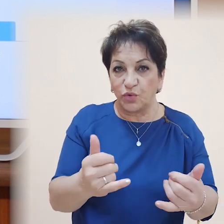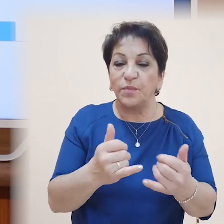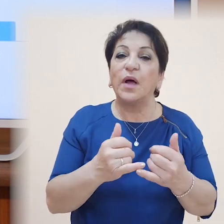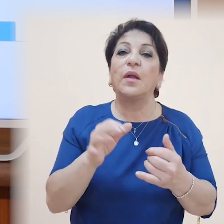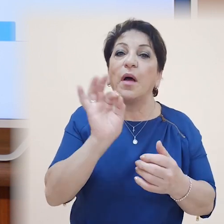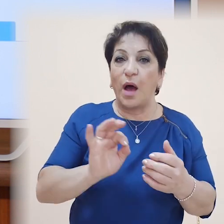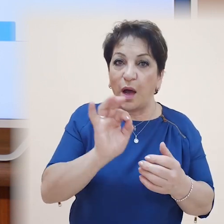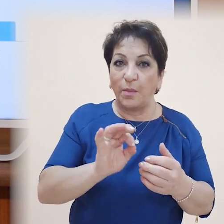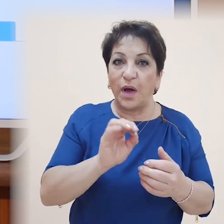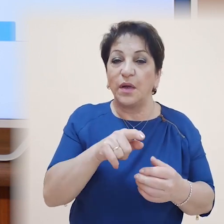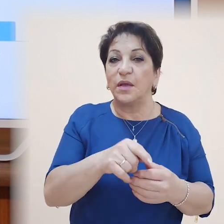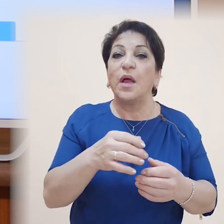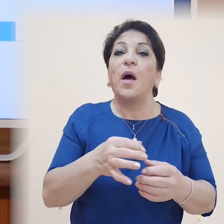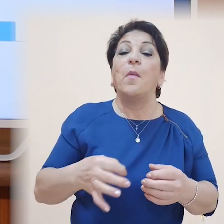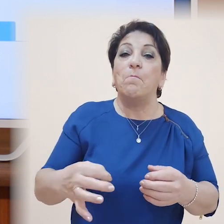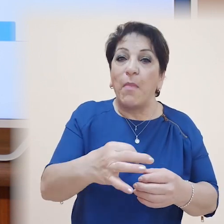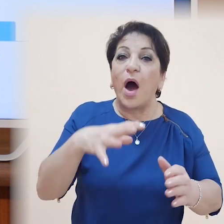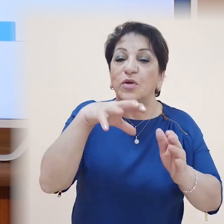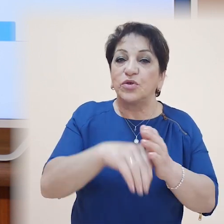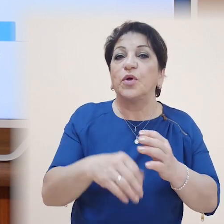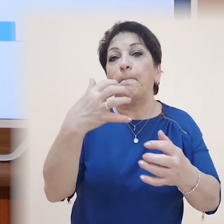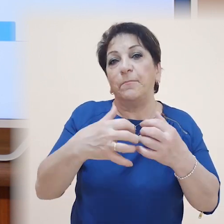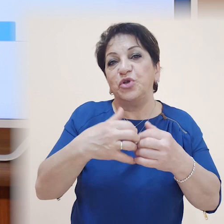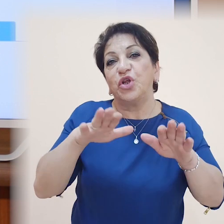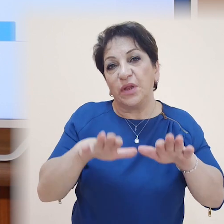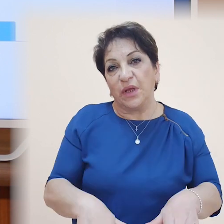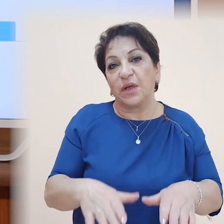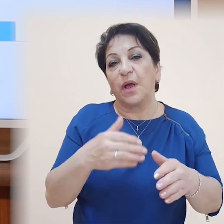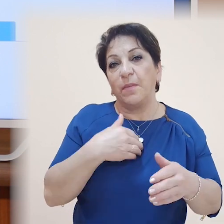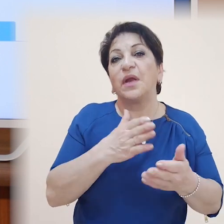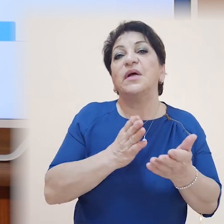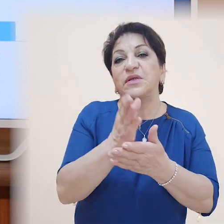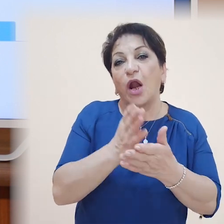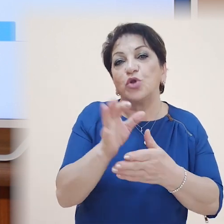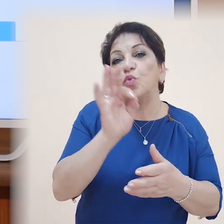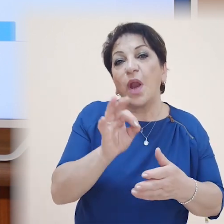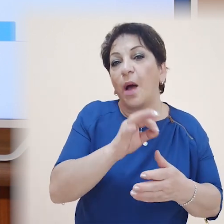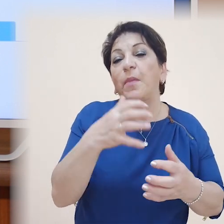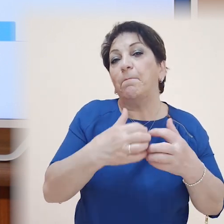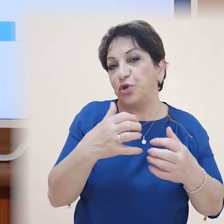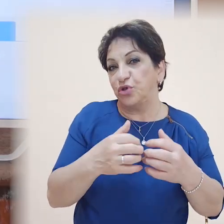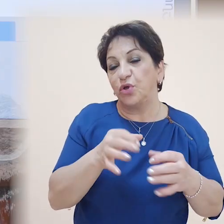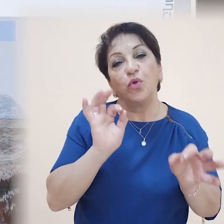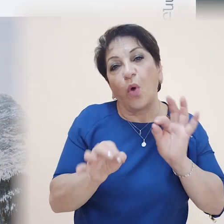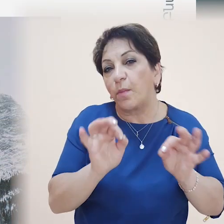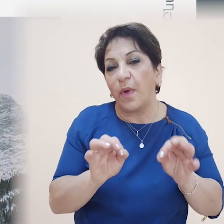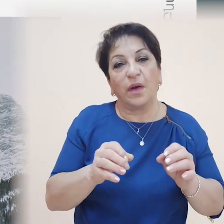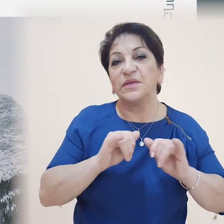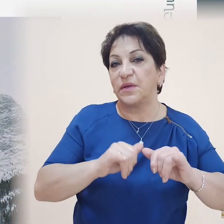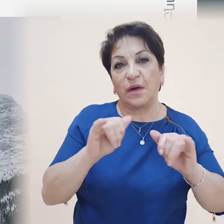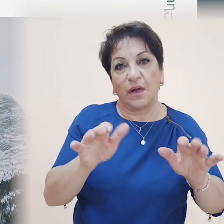չնայած մարզը միչին դիրք ես բաղեցնում մեր երկրի ծառայությունների մատուցման